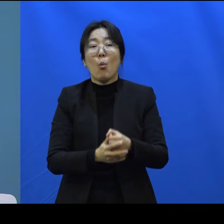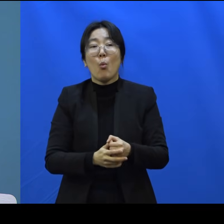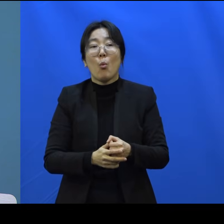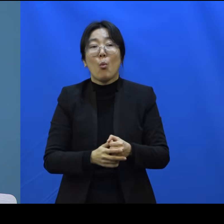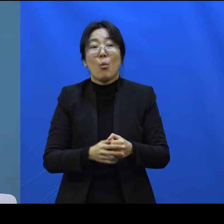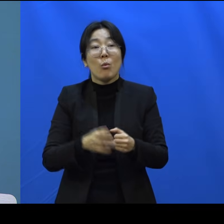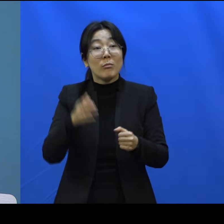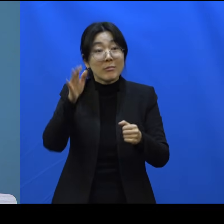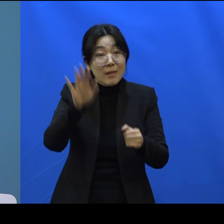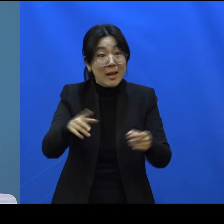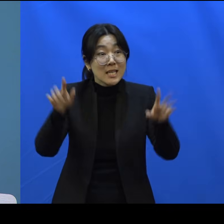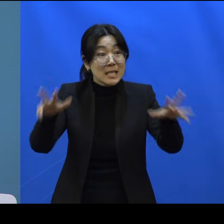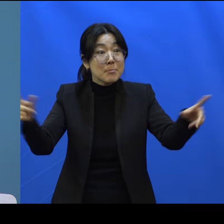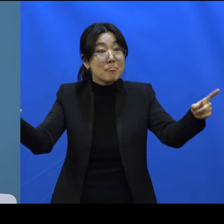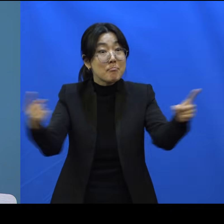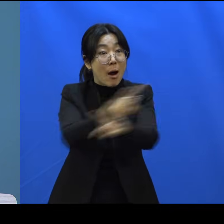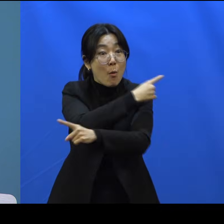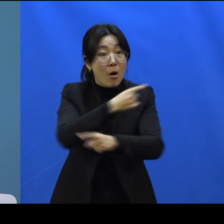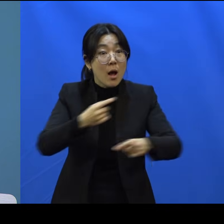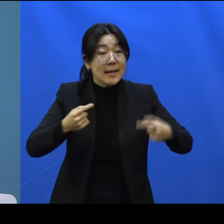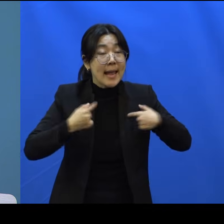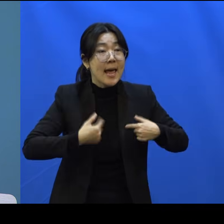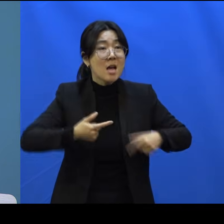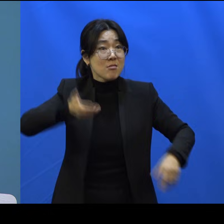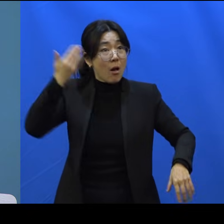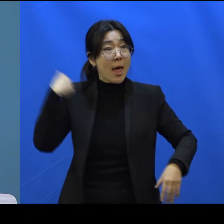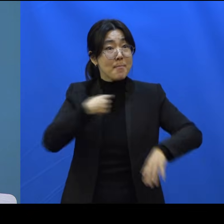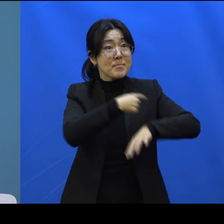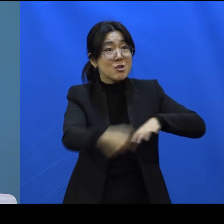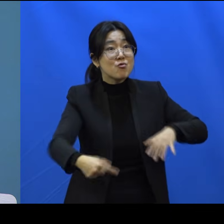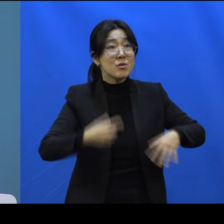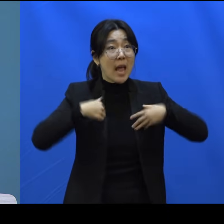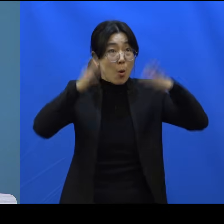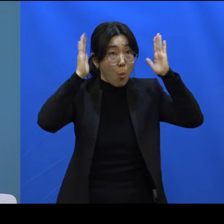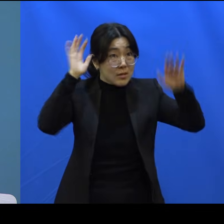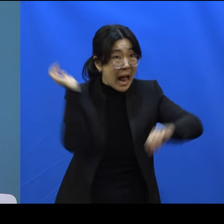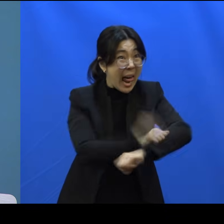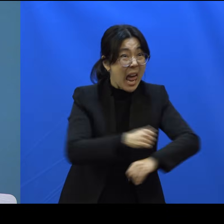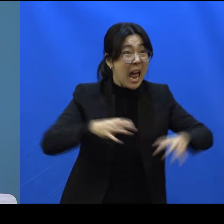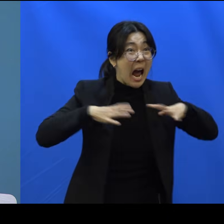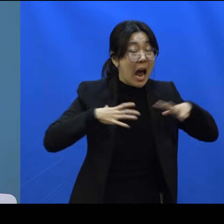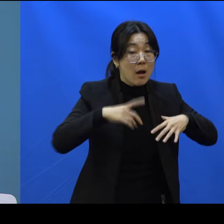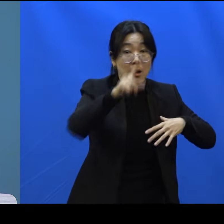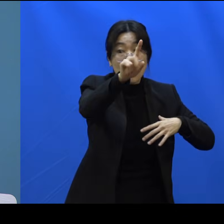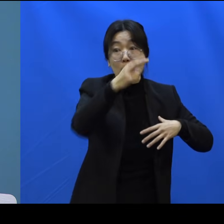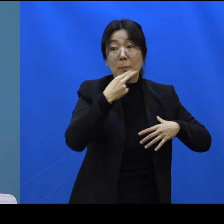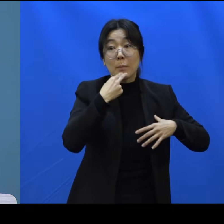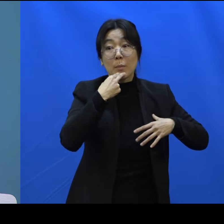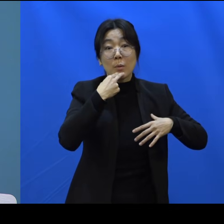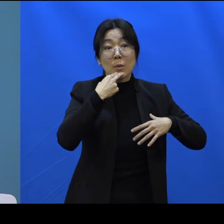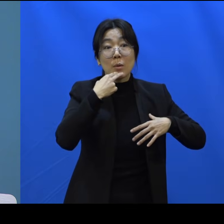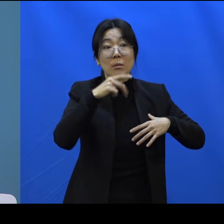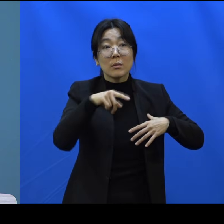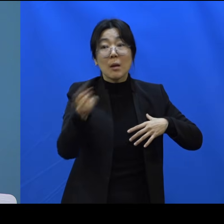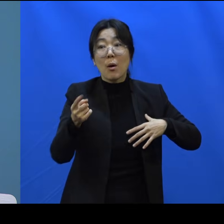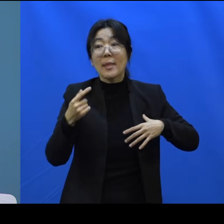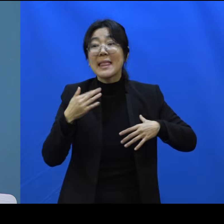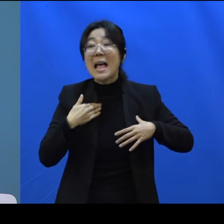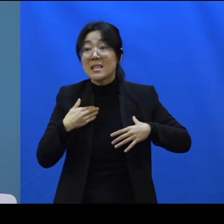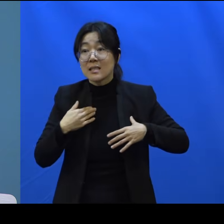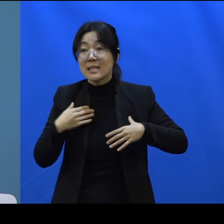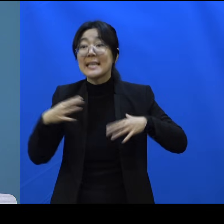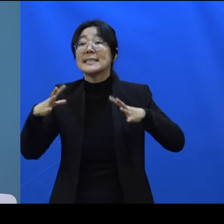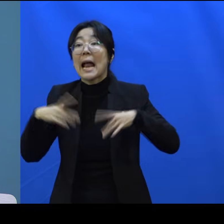근데 이제 완전히 바뀐 거죠. 자소서, 이 자기 소개서에 완전히 다른 겁니다.